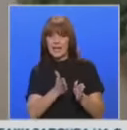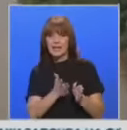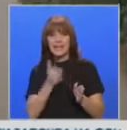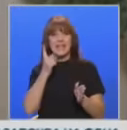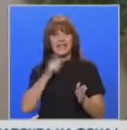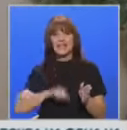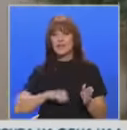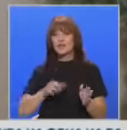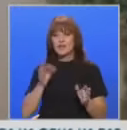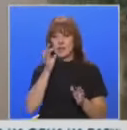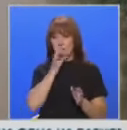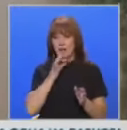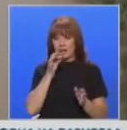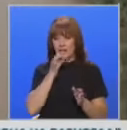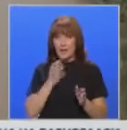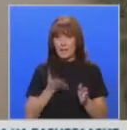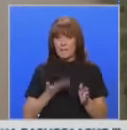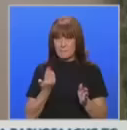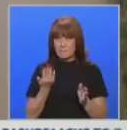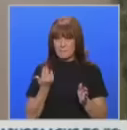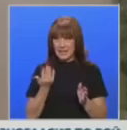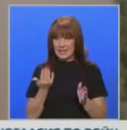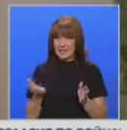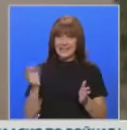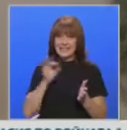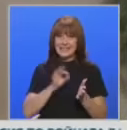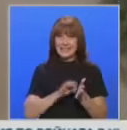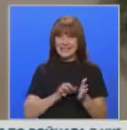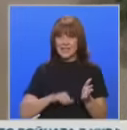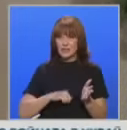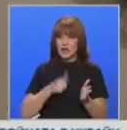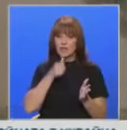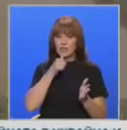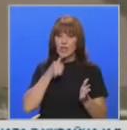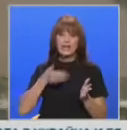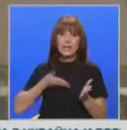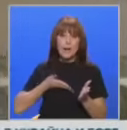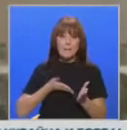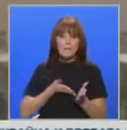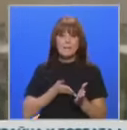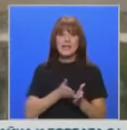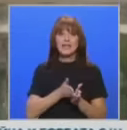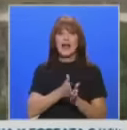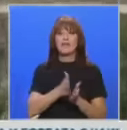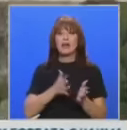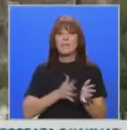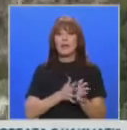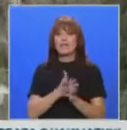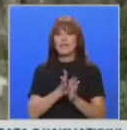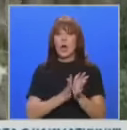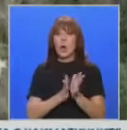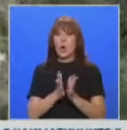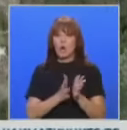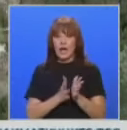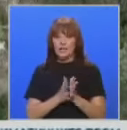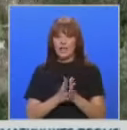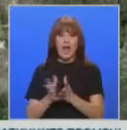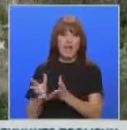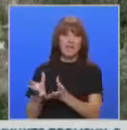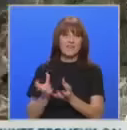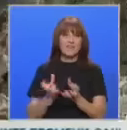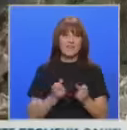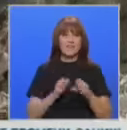бил празен. Преди да стигне до язовирите под Велика, обаче водата преминава през няколко горски дерета. Оказва се, че влачи със